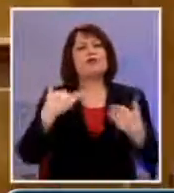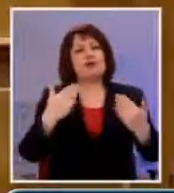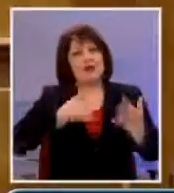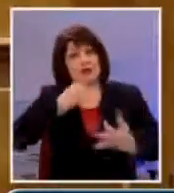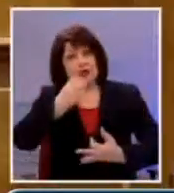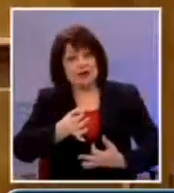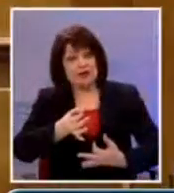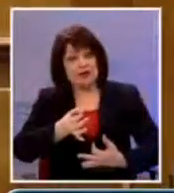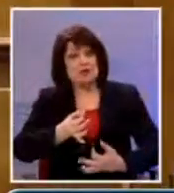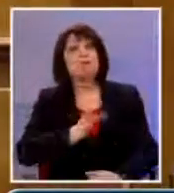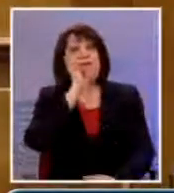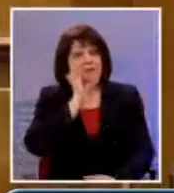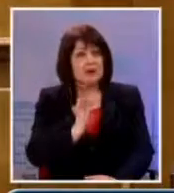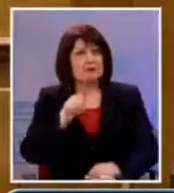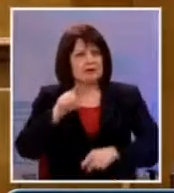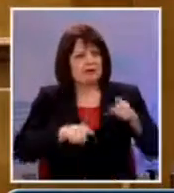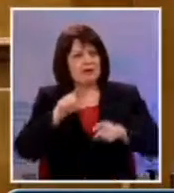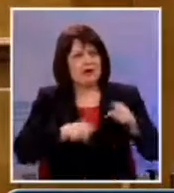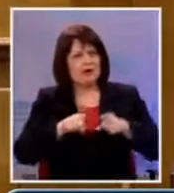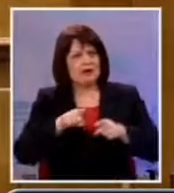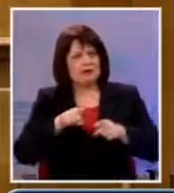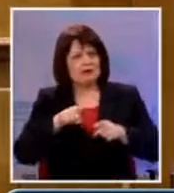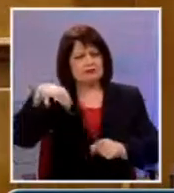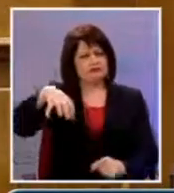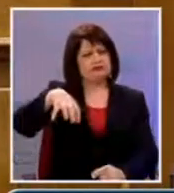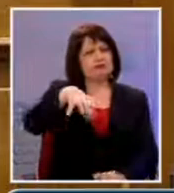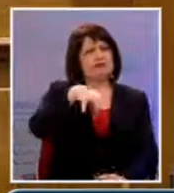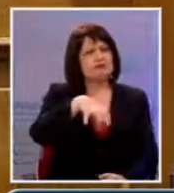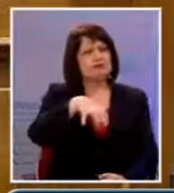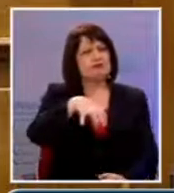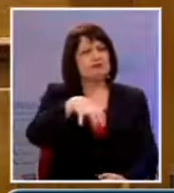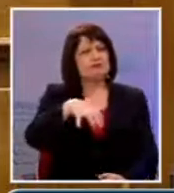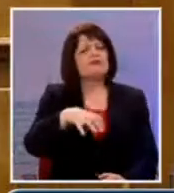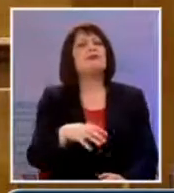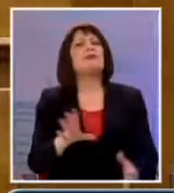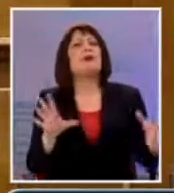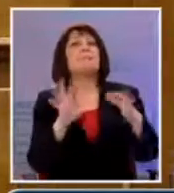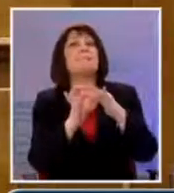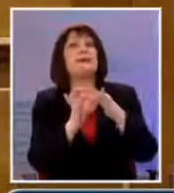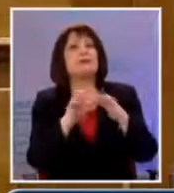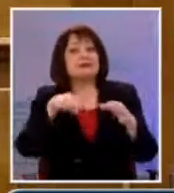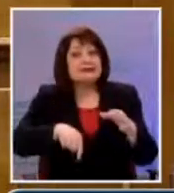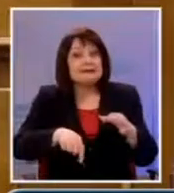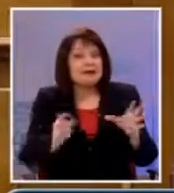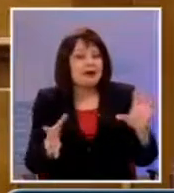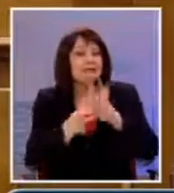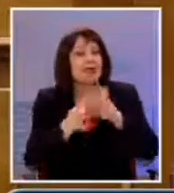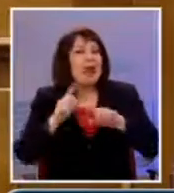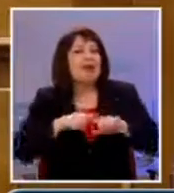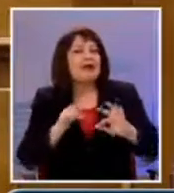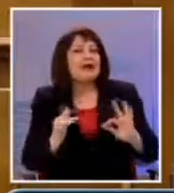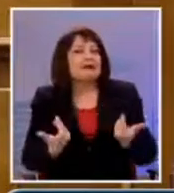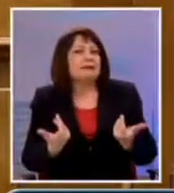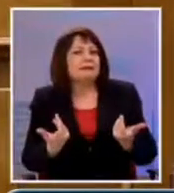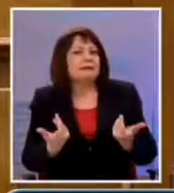πράγματι από πολλές πλευρές ή από κάποιες πλευρές το συνέδεσαν με τη σημερινή πραγματικότητα